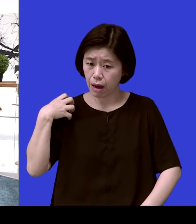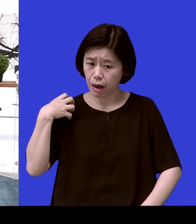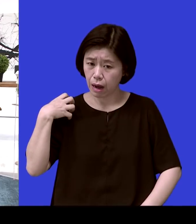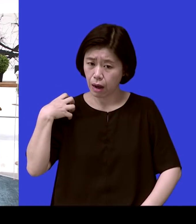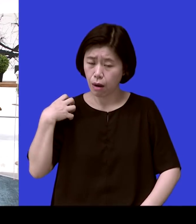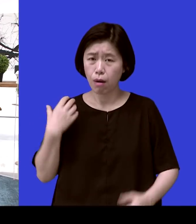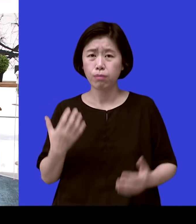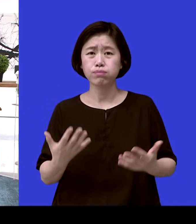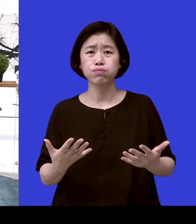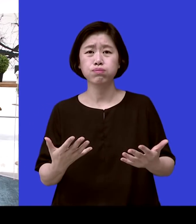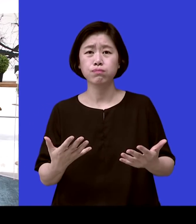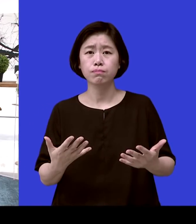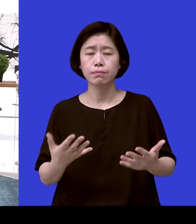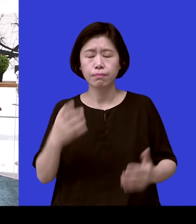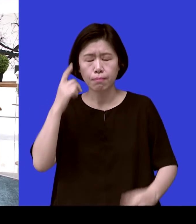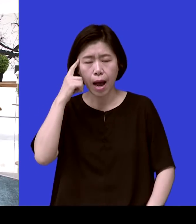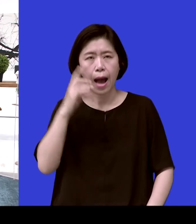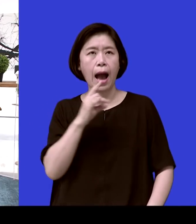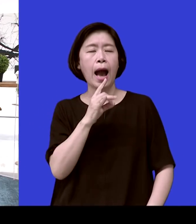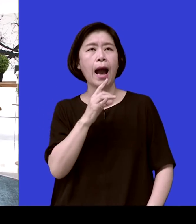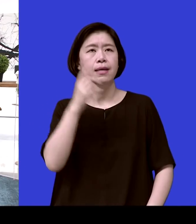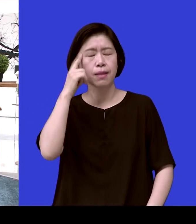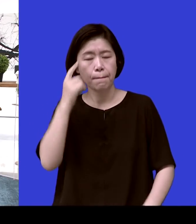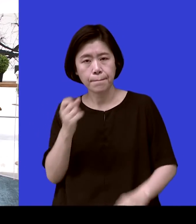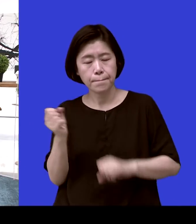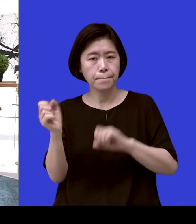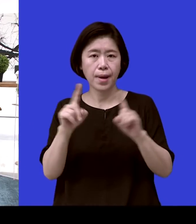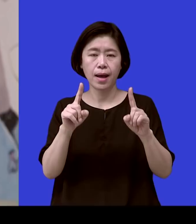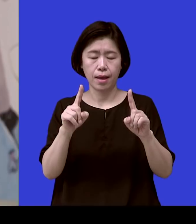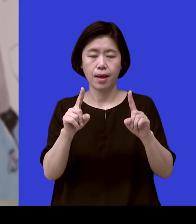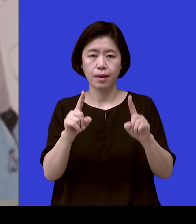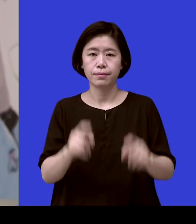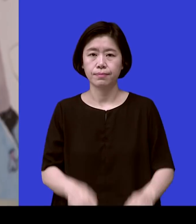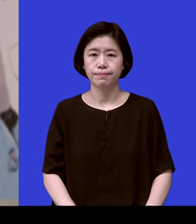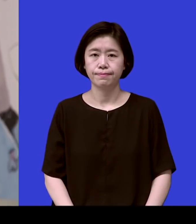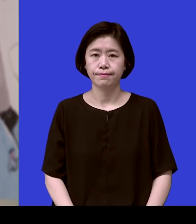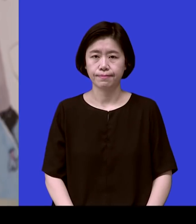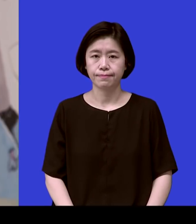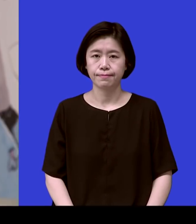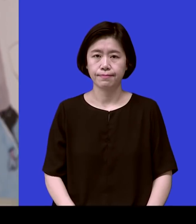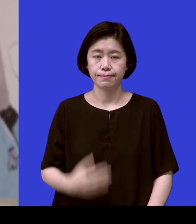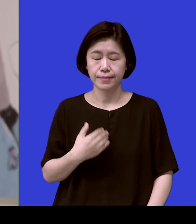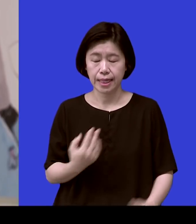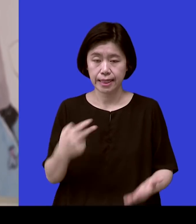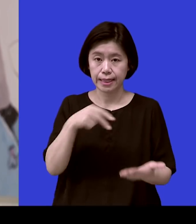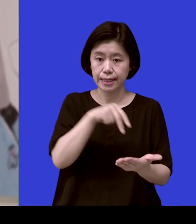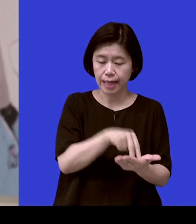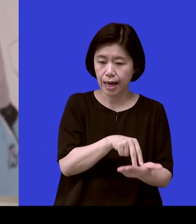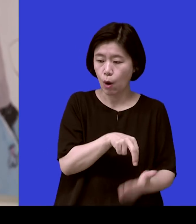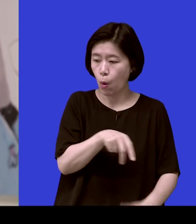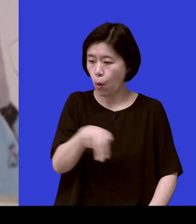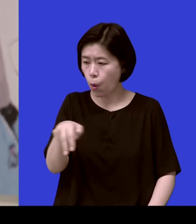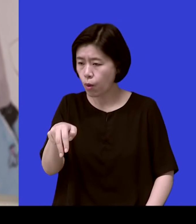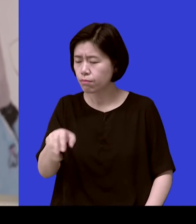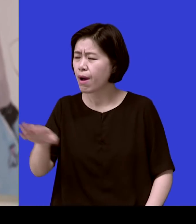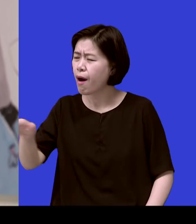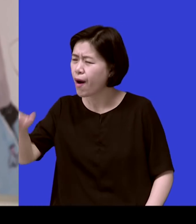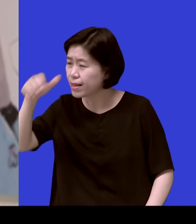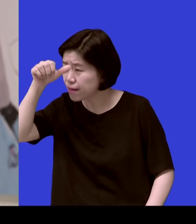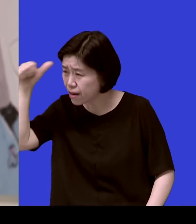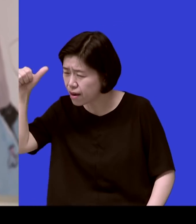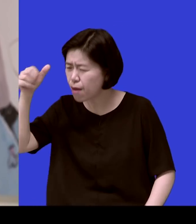하고 벌떡 일어나서 장로님들께 갔어요. 네. 그래서 장로님, 제가 정신을